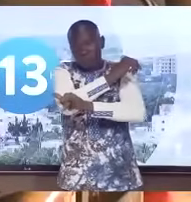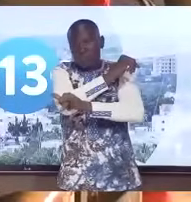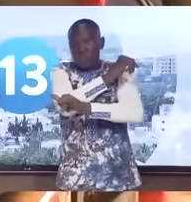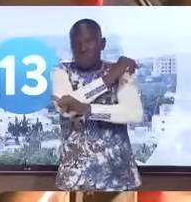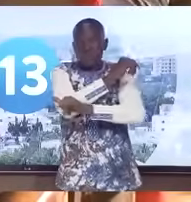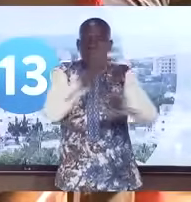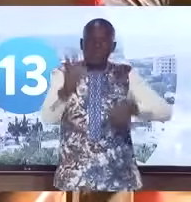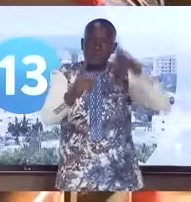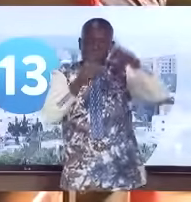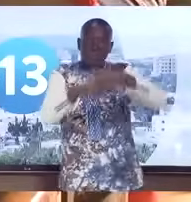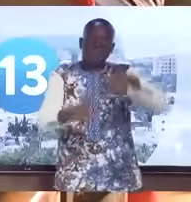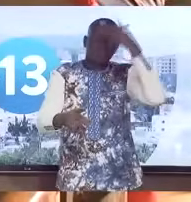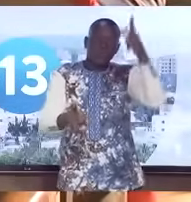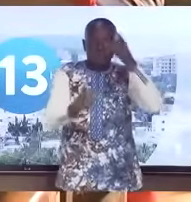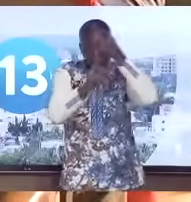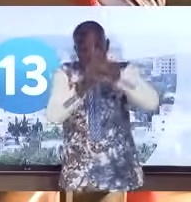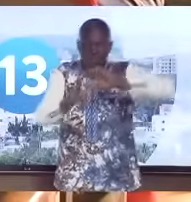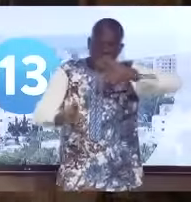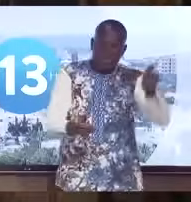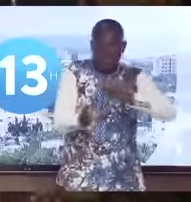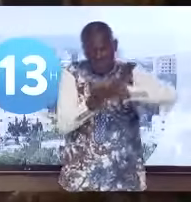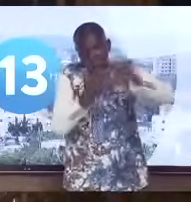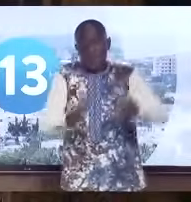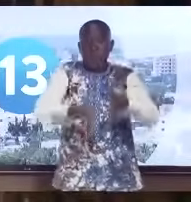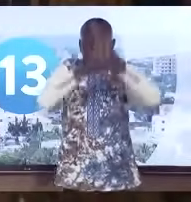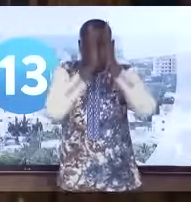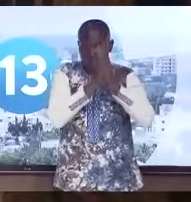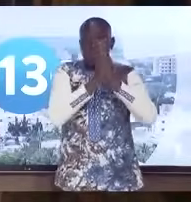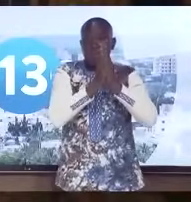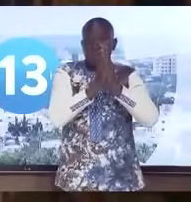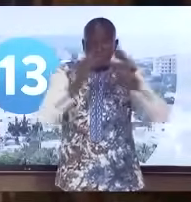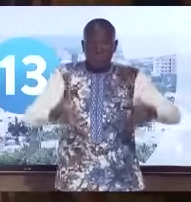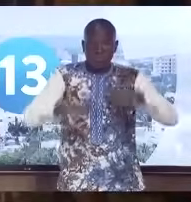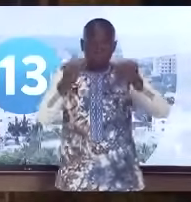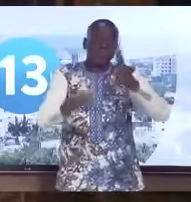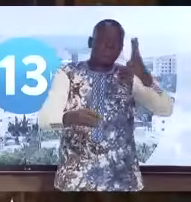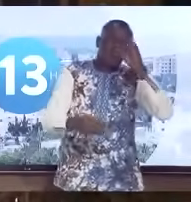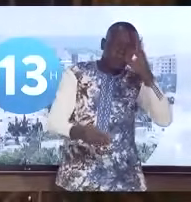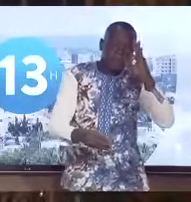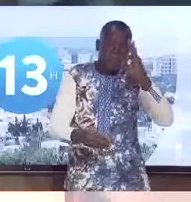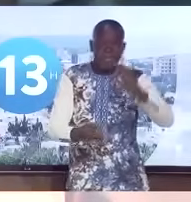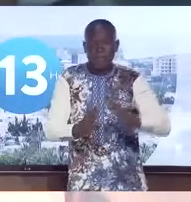Rendez-vous est pris dans 3 mois pour une autre semaine de prière dédiée au Burkina Faso.